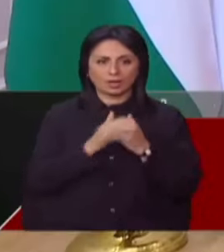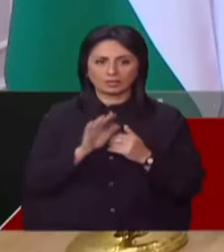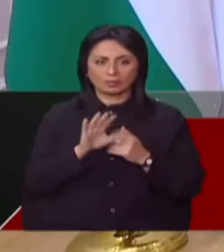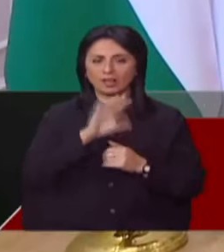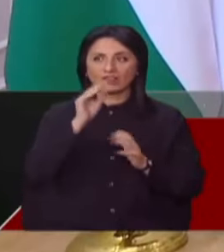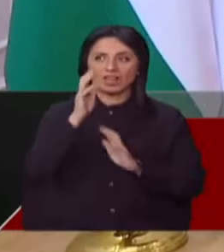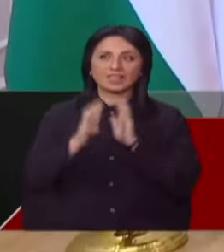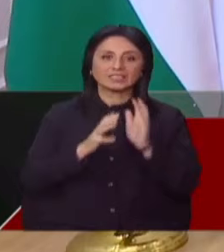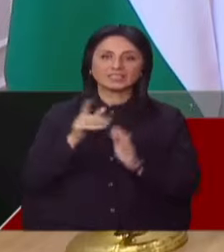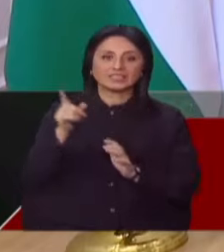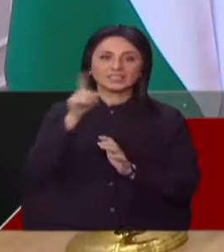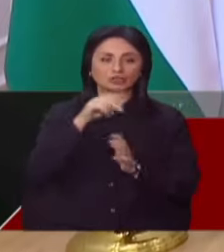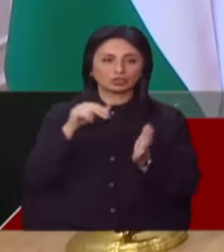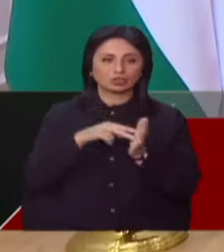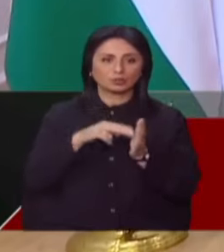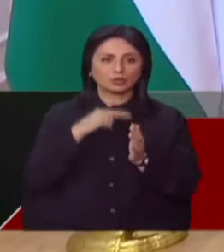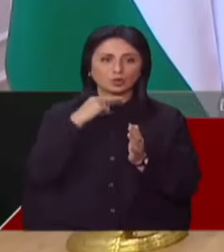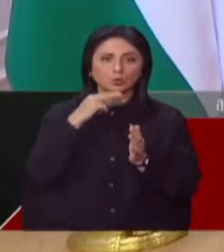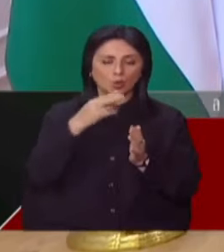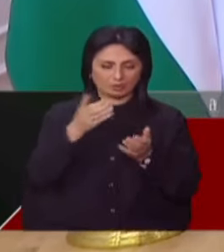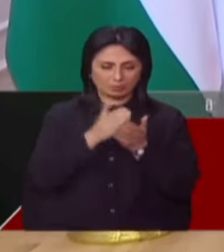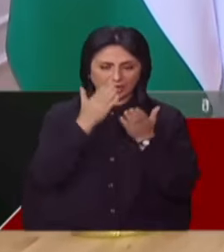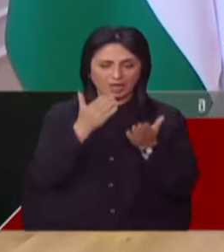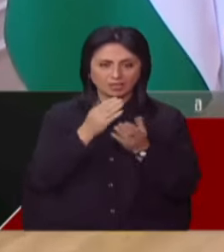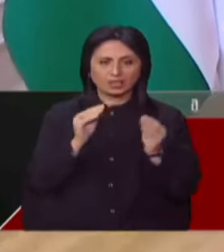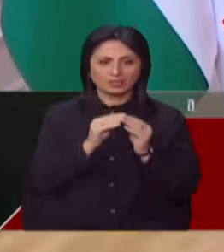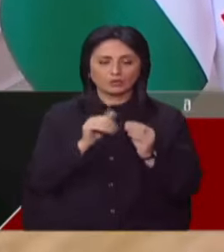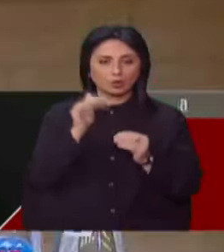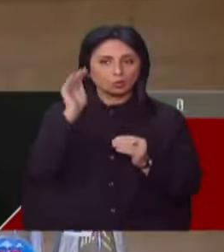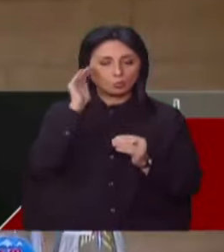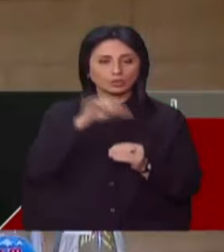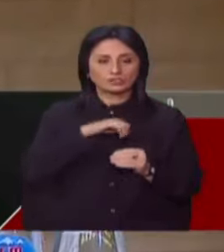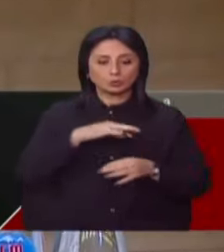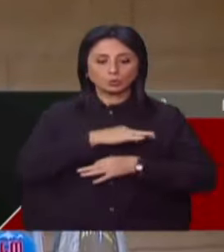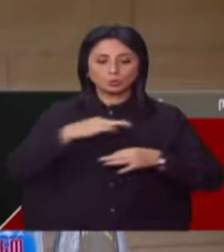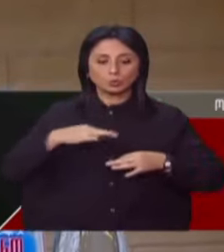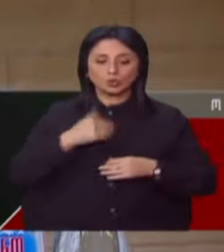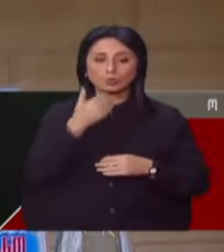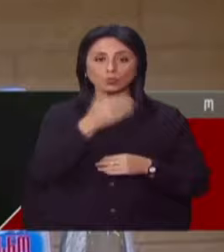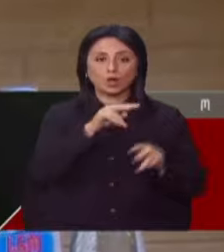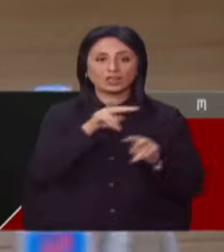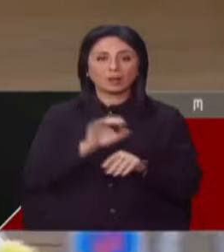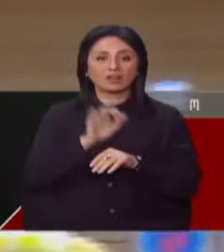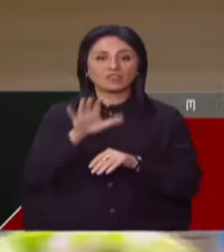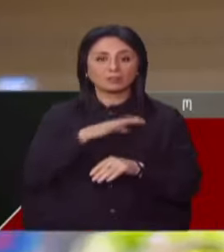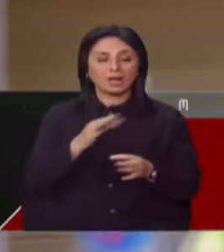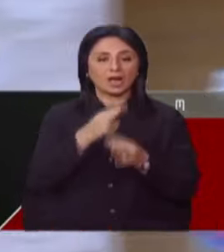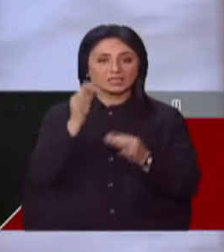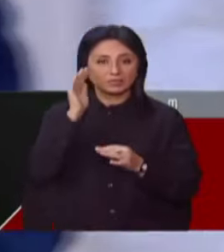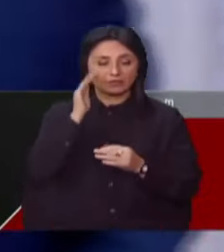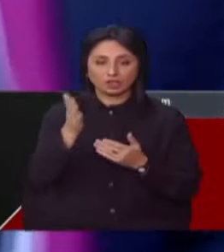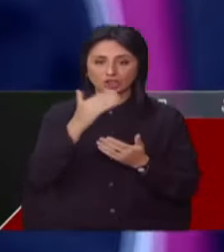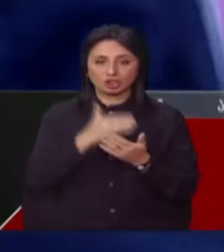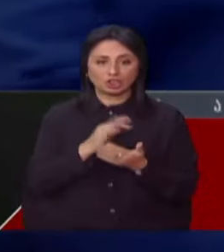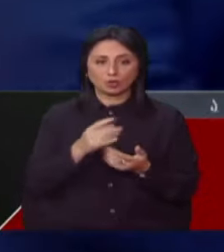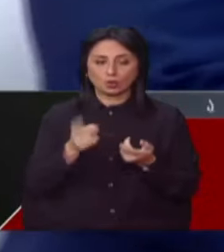qvela saerteshoriso misiis shepasebas quratghebit gaetsno, iseve rogorc moismina tavad ungretidan movlenil damqvirobelta ganxadebebi da